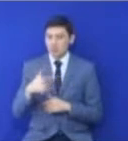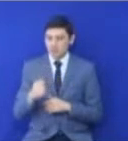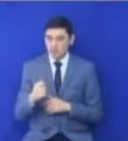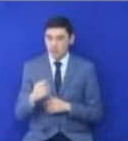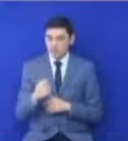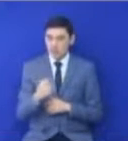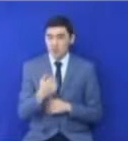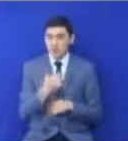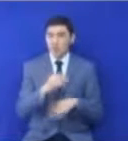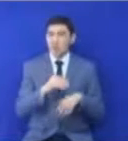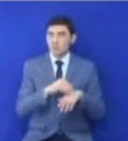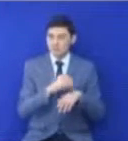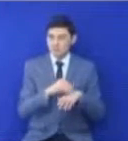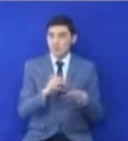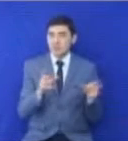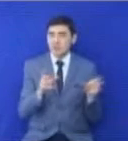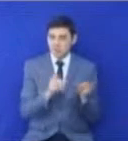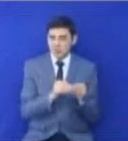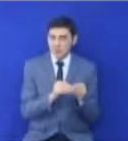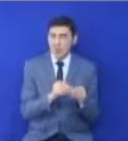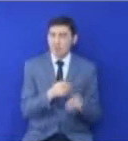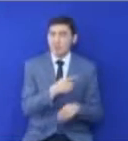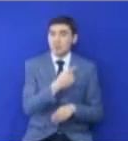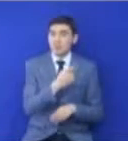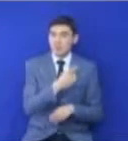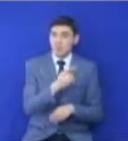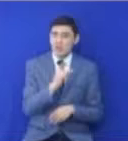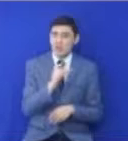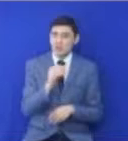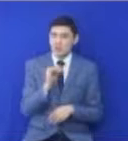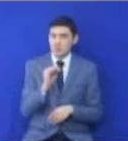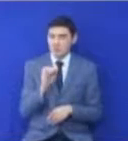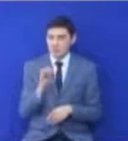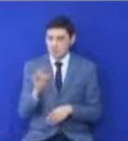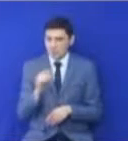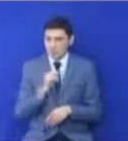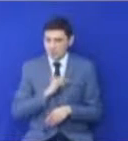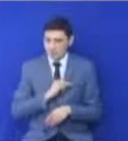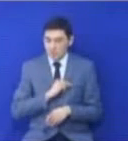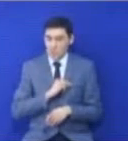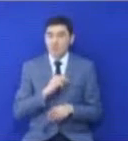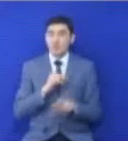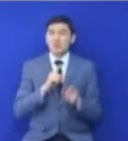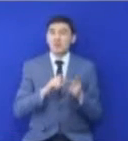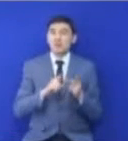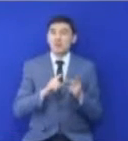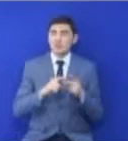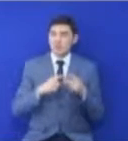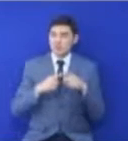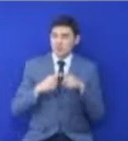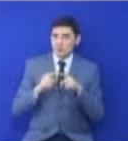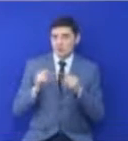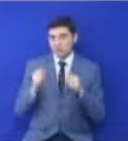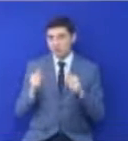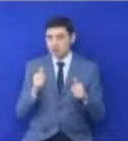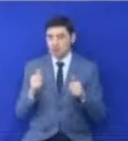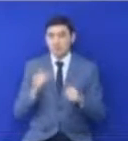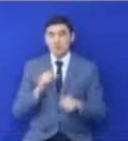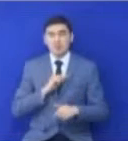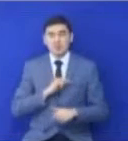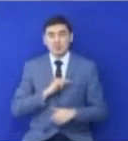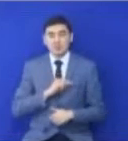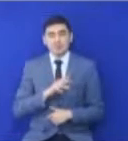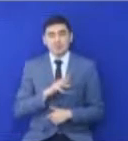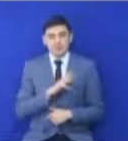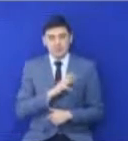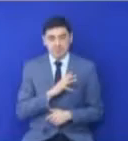қосқан. Бірі инженер, екіншісі дыбыс режиссері болып қызмет жасаған. Қазақ телевизиясының 60 жылдығы қарсаңында тілшілеріміз сала